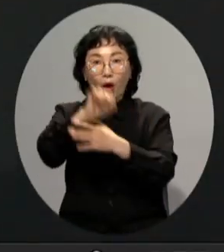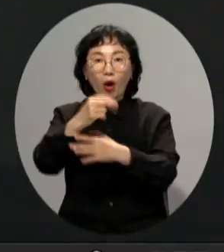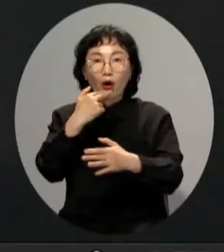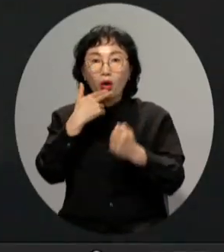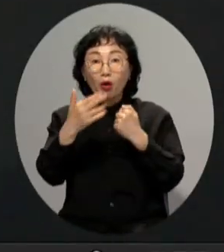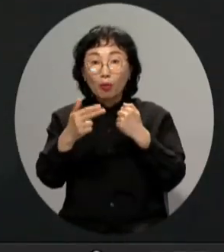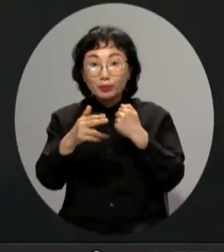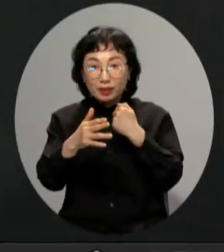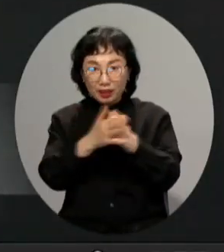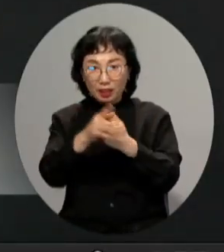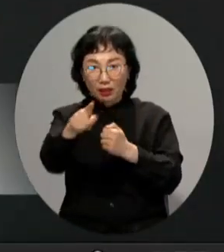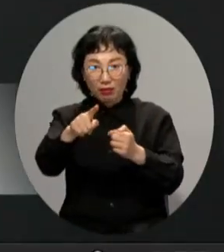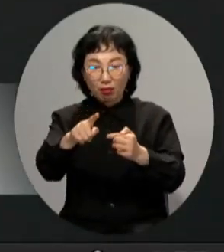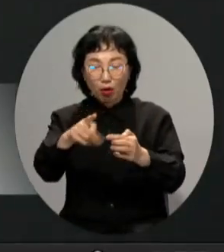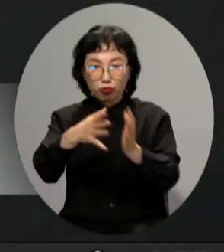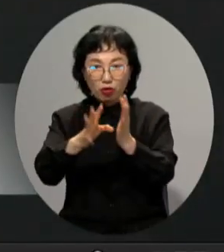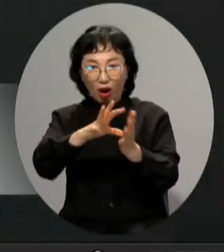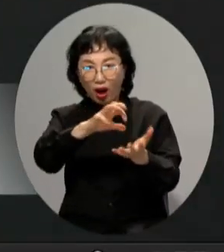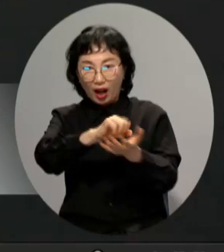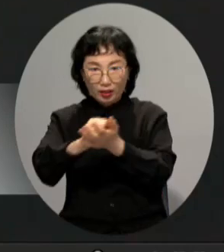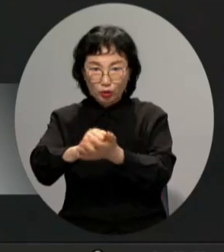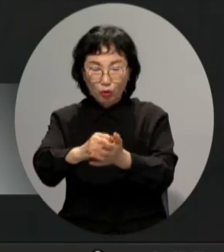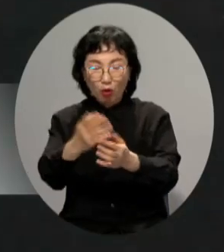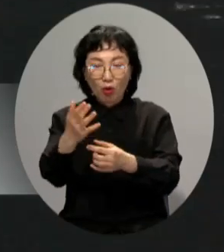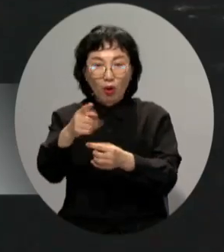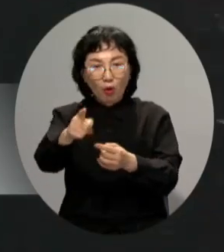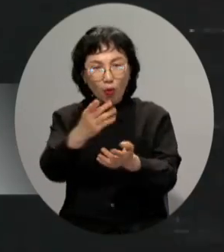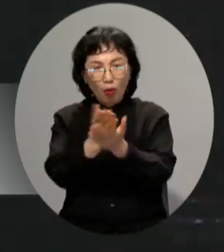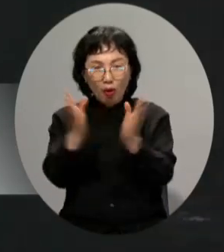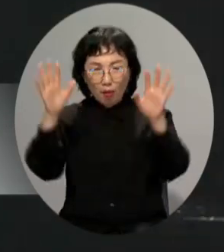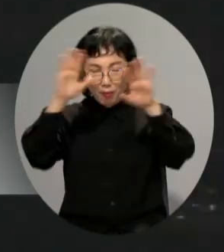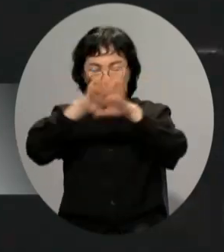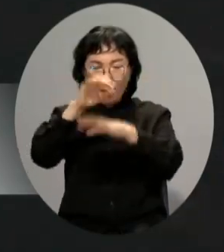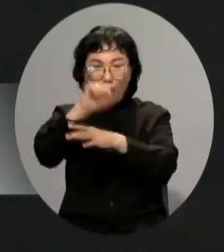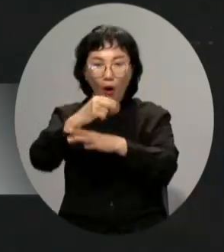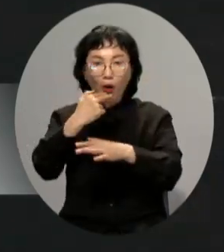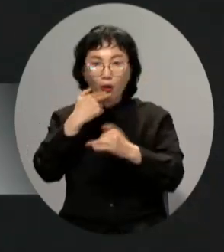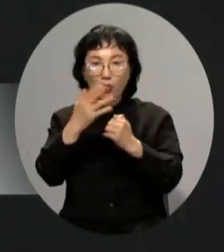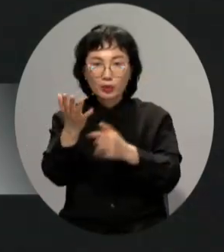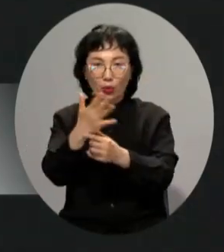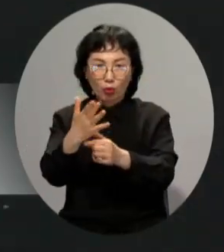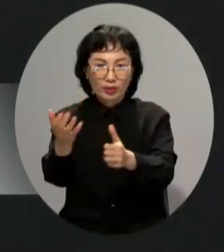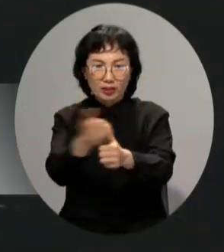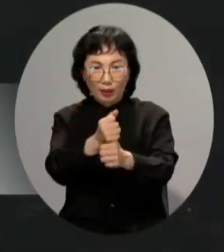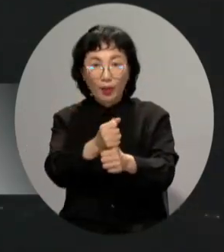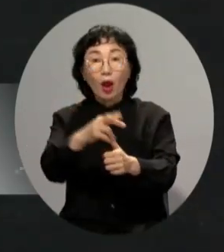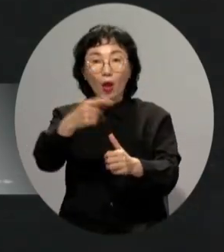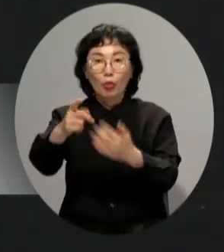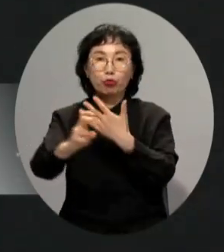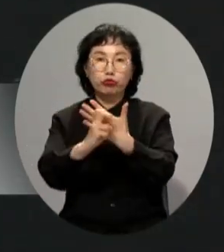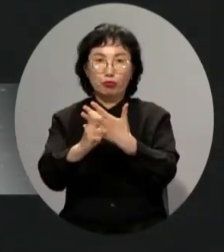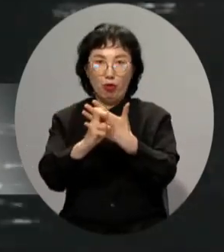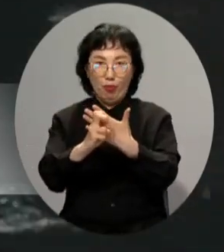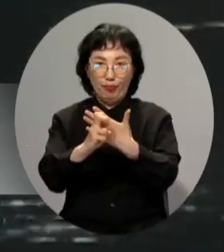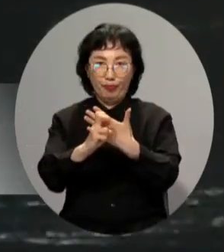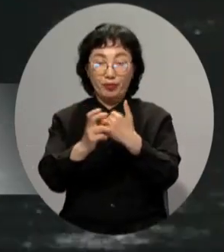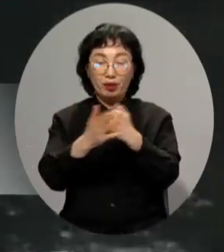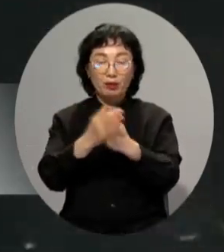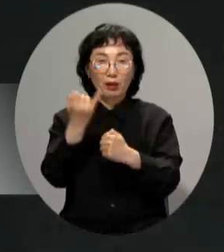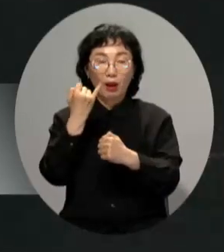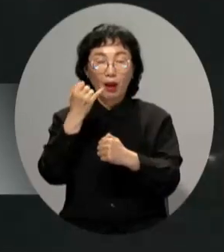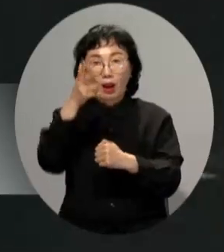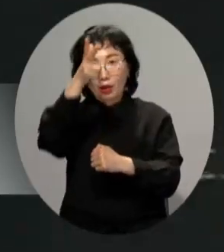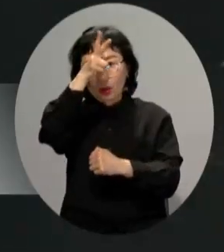스쿠버다이빙 장비를 이용해 수산물을 채집하거나 야간에 허가 없이 어업을 나가는 것만으로도 불법인데 해경은